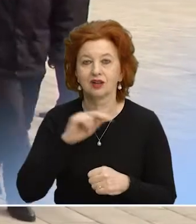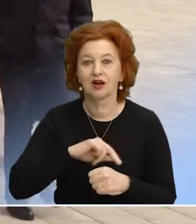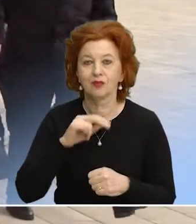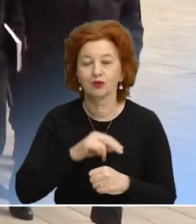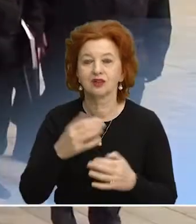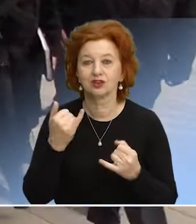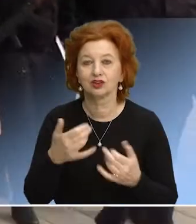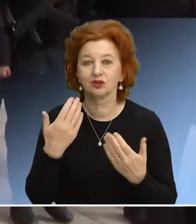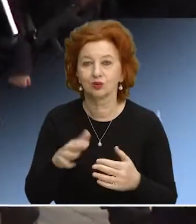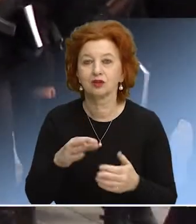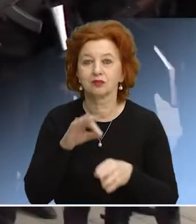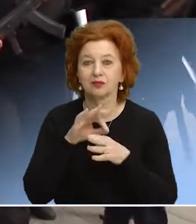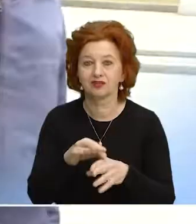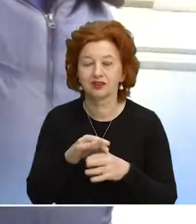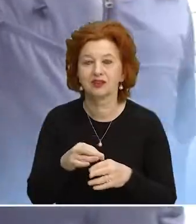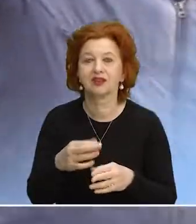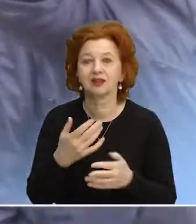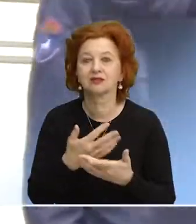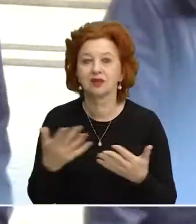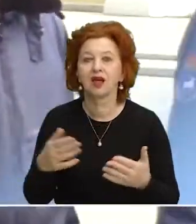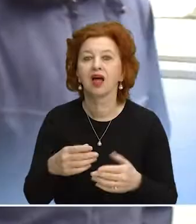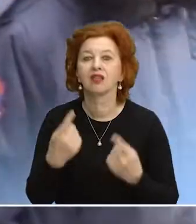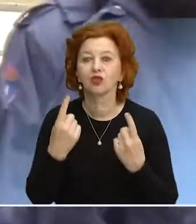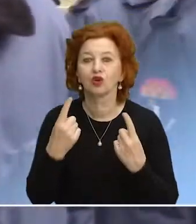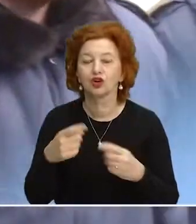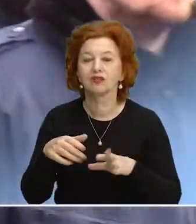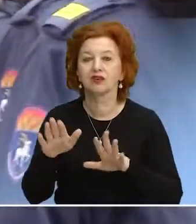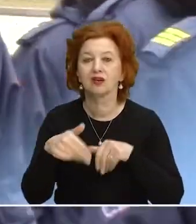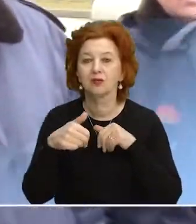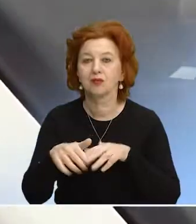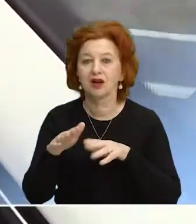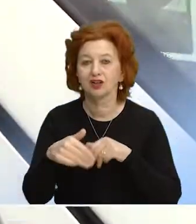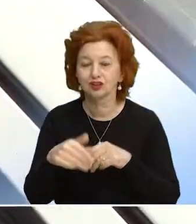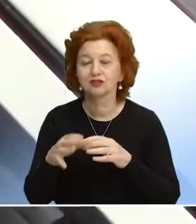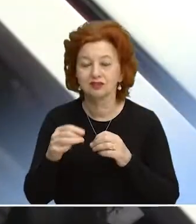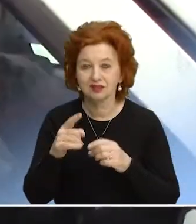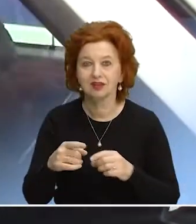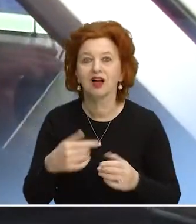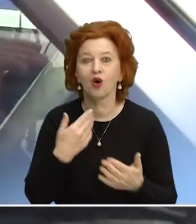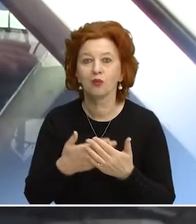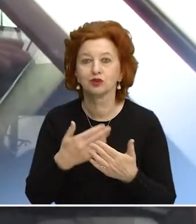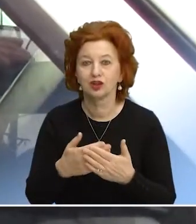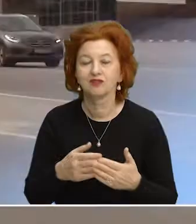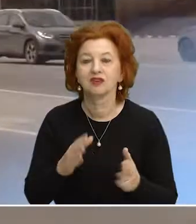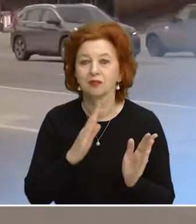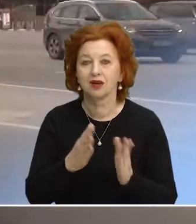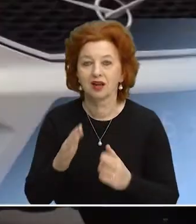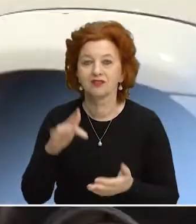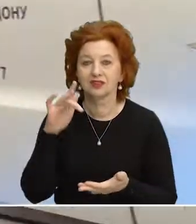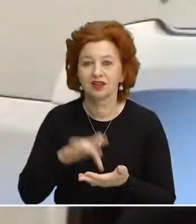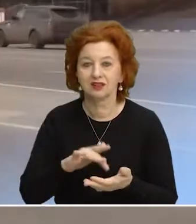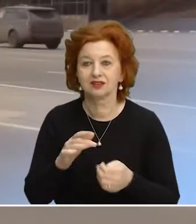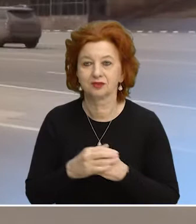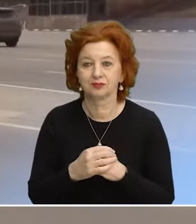В завершении развода полицейские и казаки прошли торжественным маршем по площади и заступили на охрану общественного порядка в